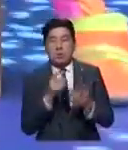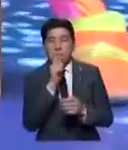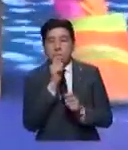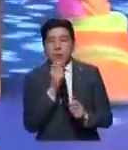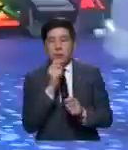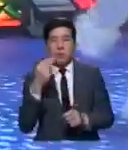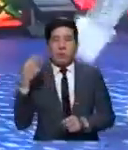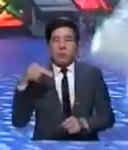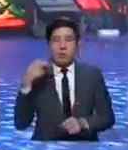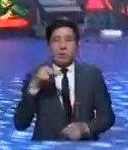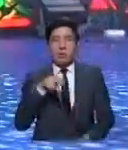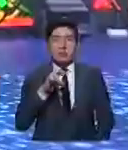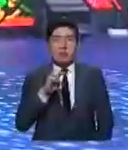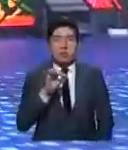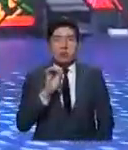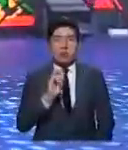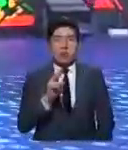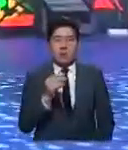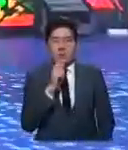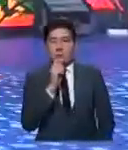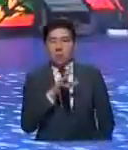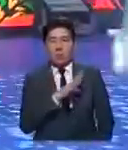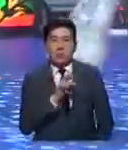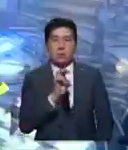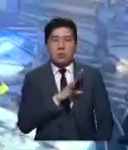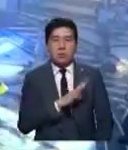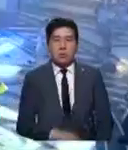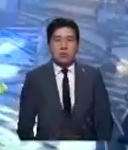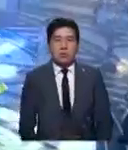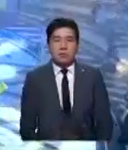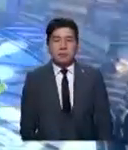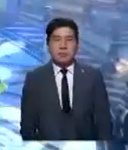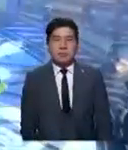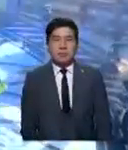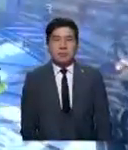президента Касым-Жомарта Токаева. Яна Гладкова, Нуржан Махмутов, Астана Таймс.